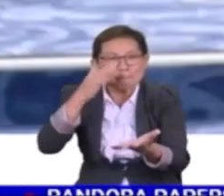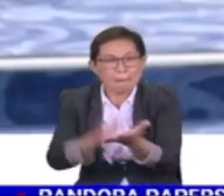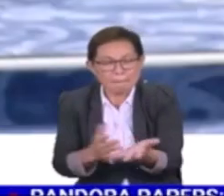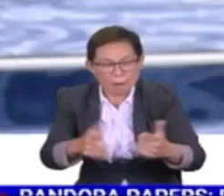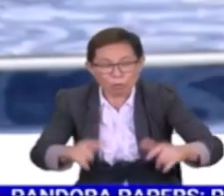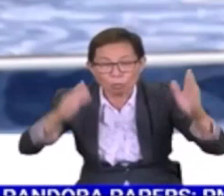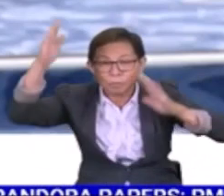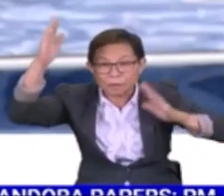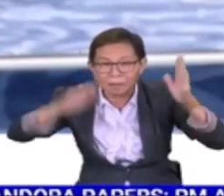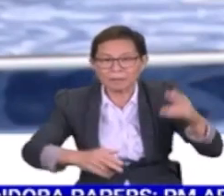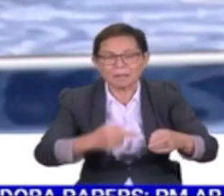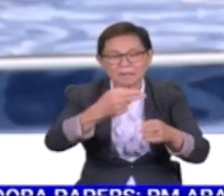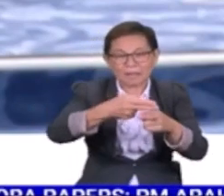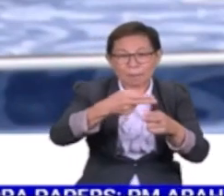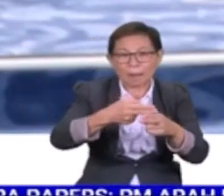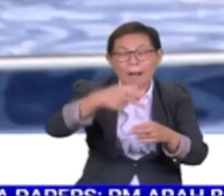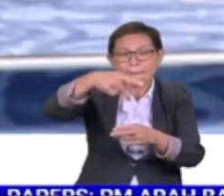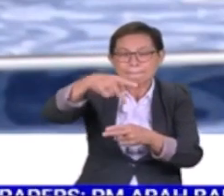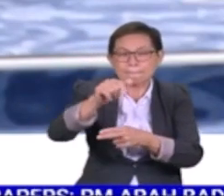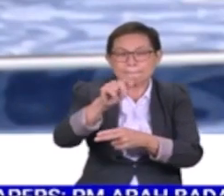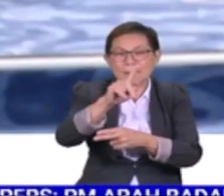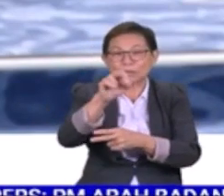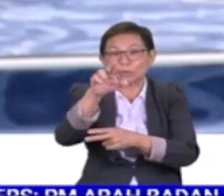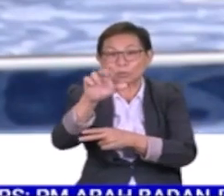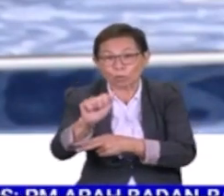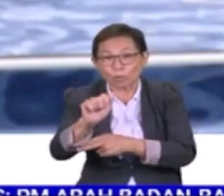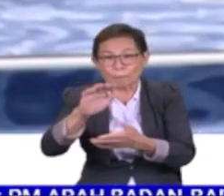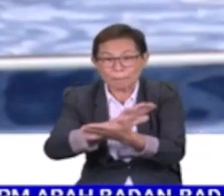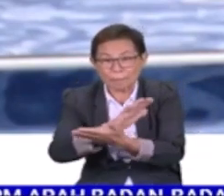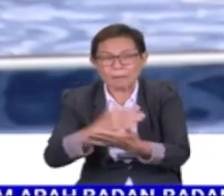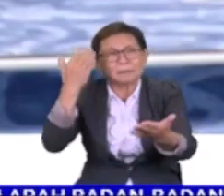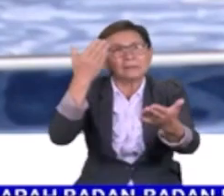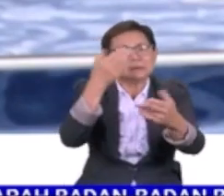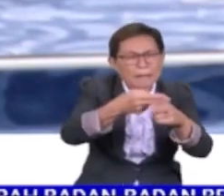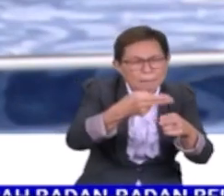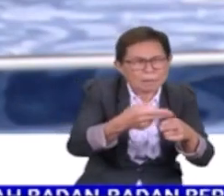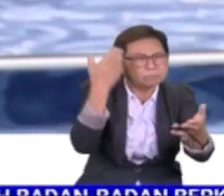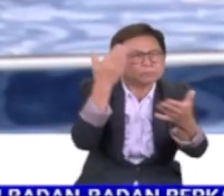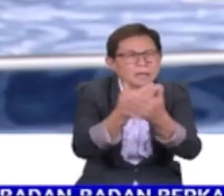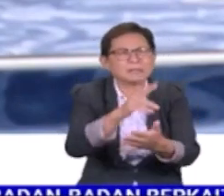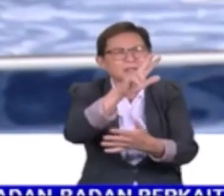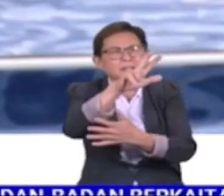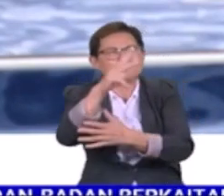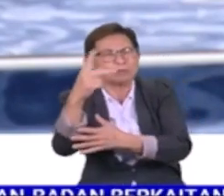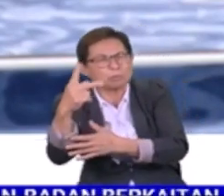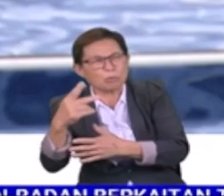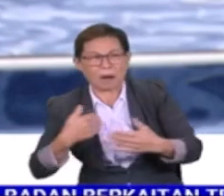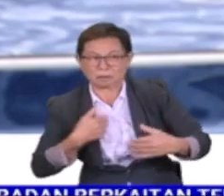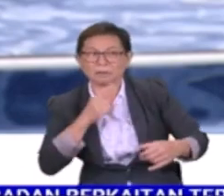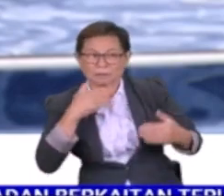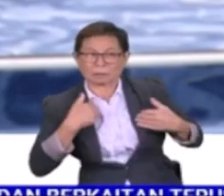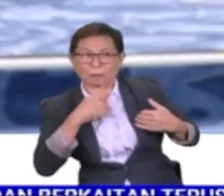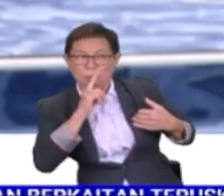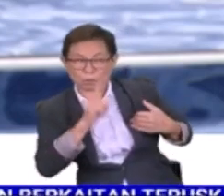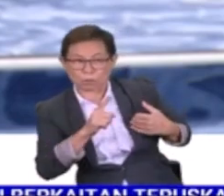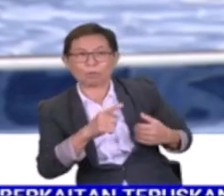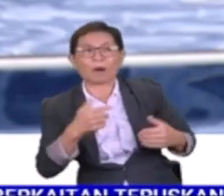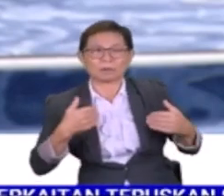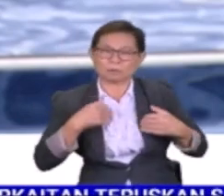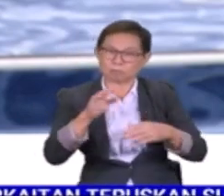nama-nama yang disebut oleh 3000 orang ada yang sahih ada yang